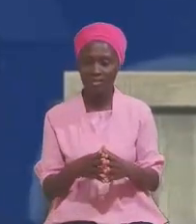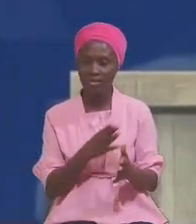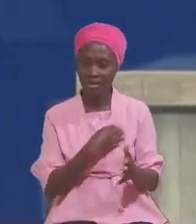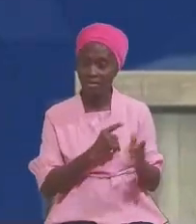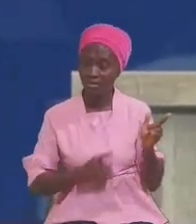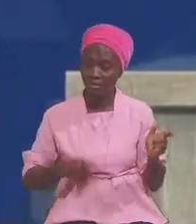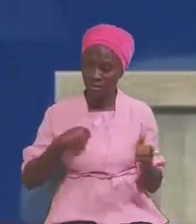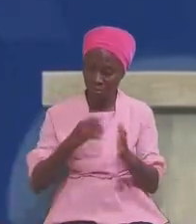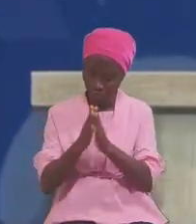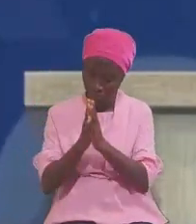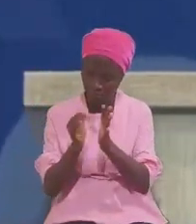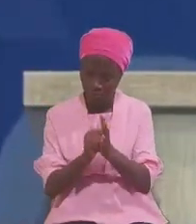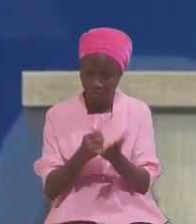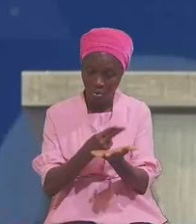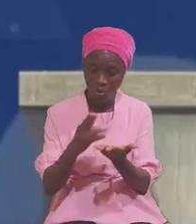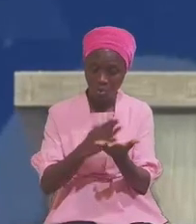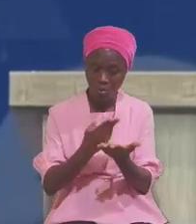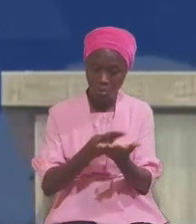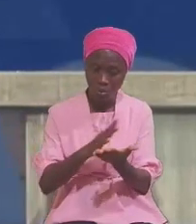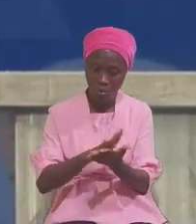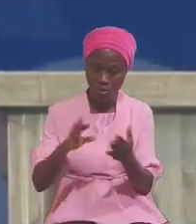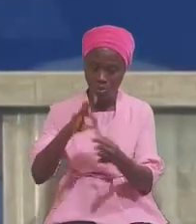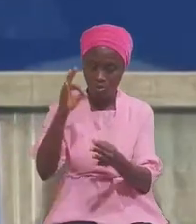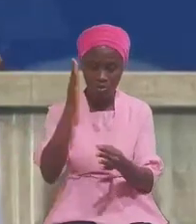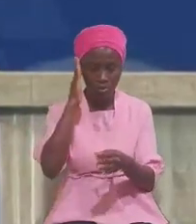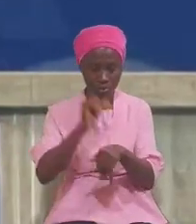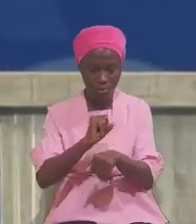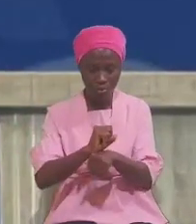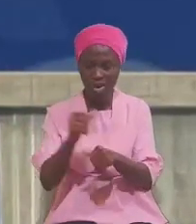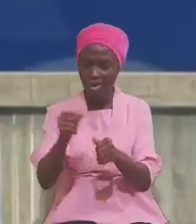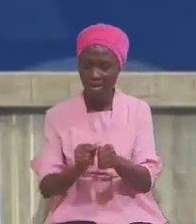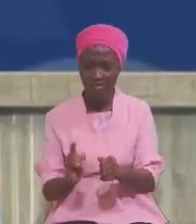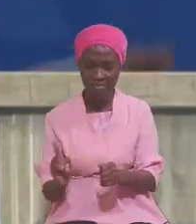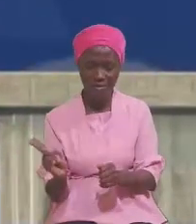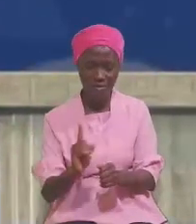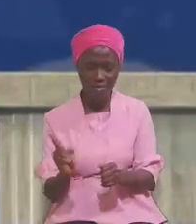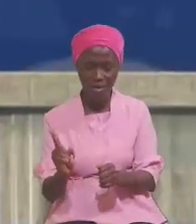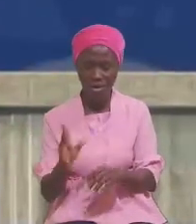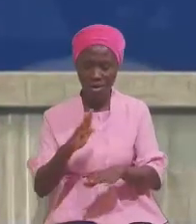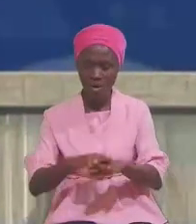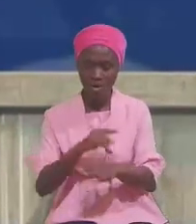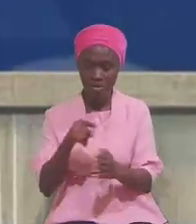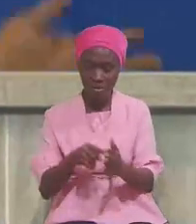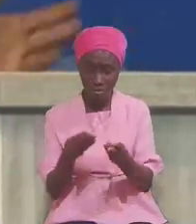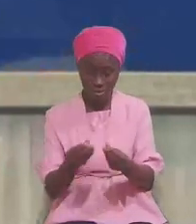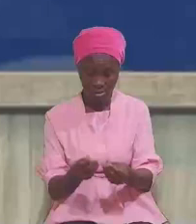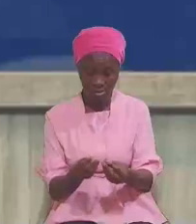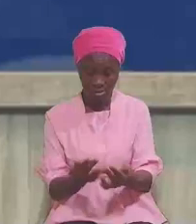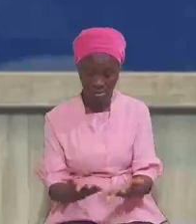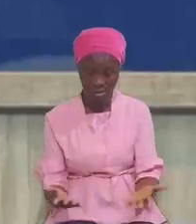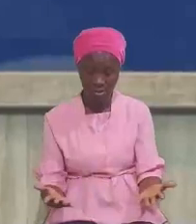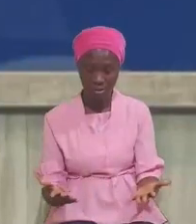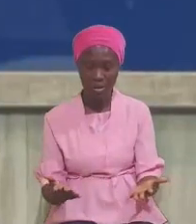que le Saint-Esprit agisse partout et ici, partout en